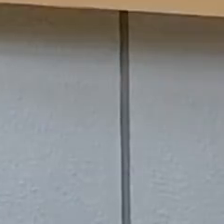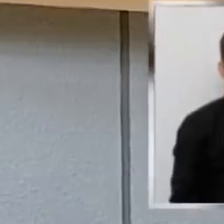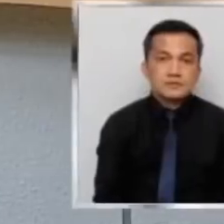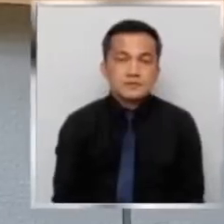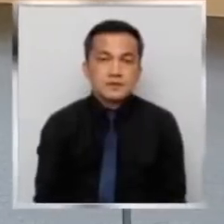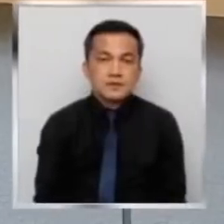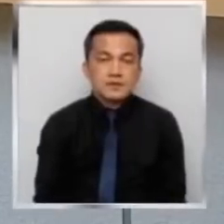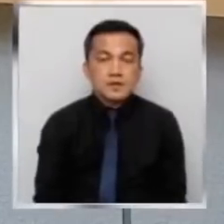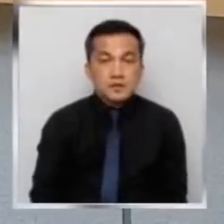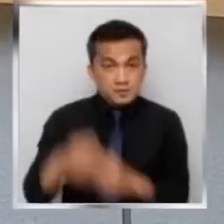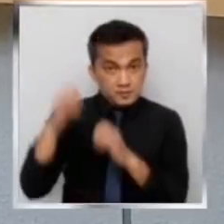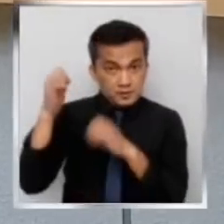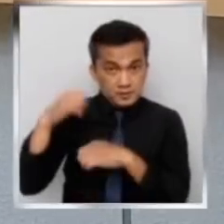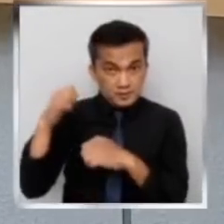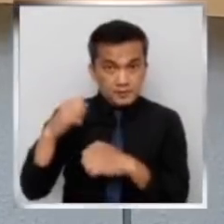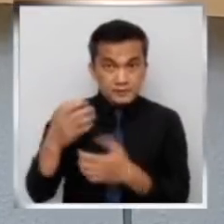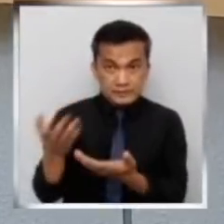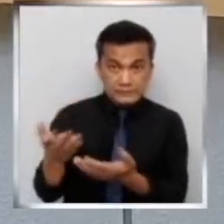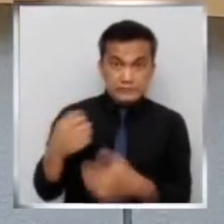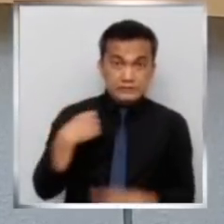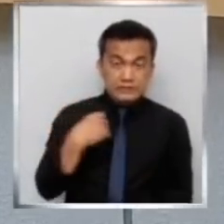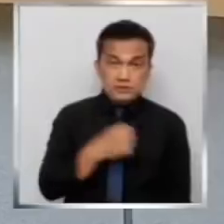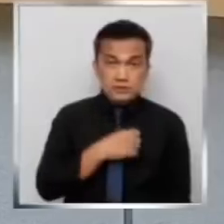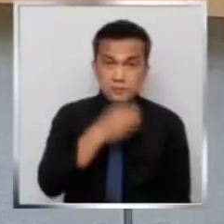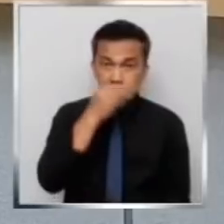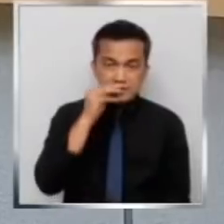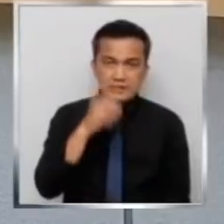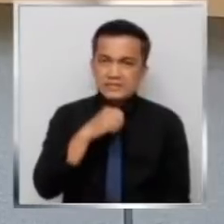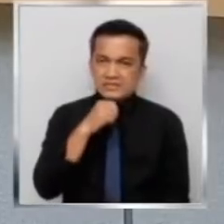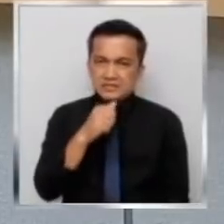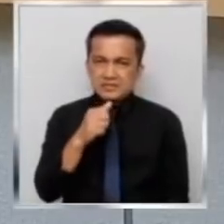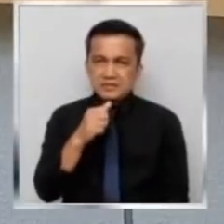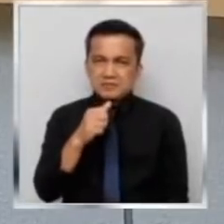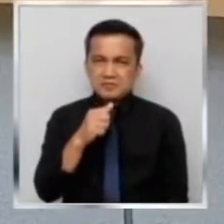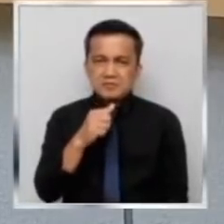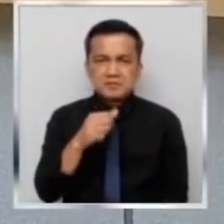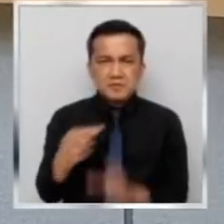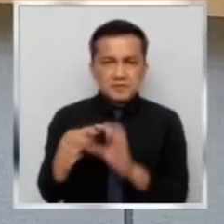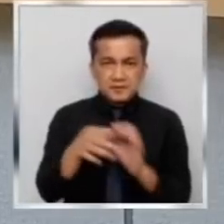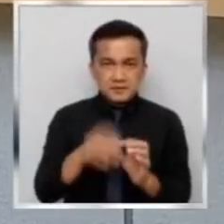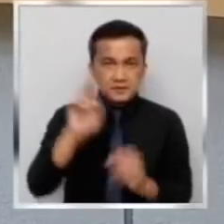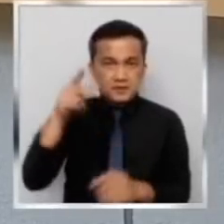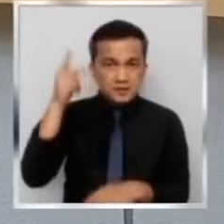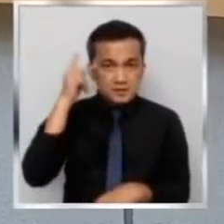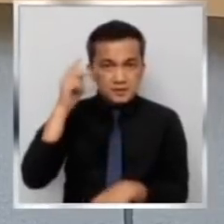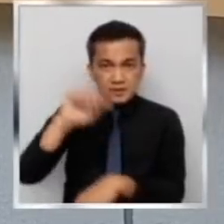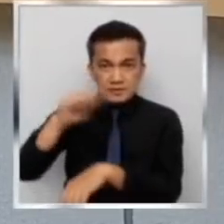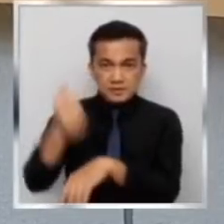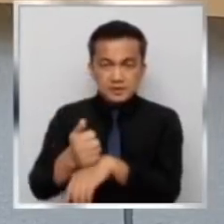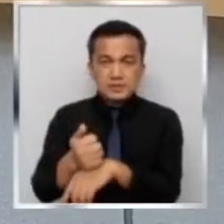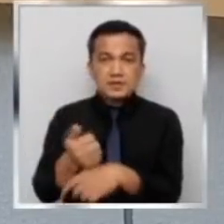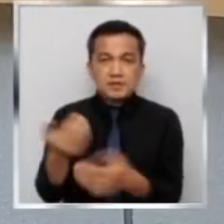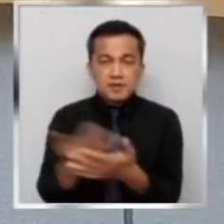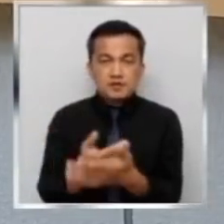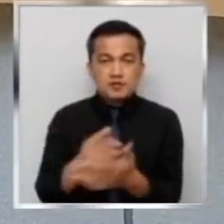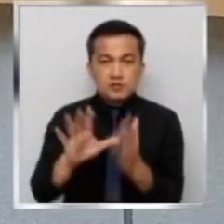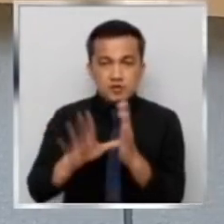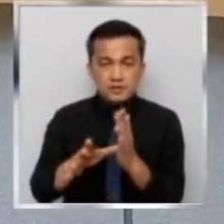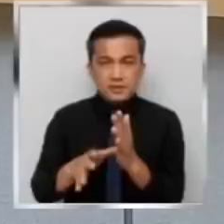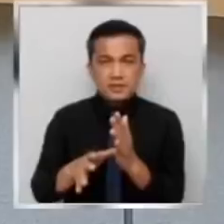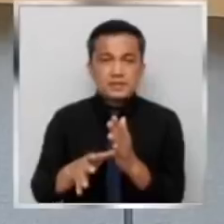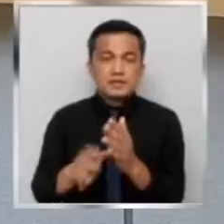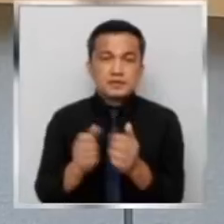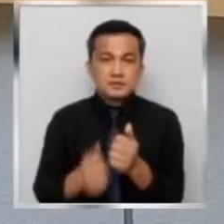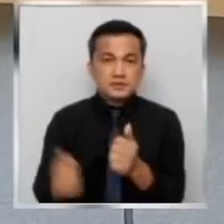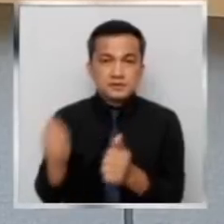Umaasa si Senador Manny Pacquiao na hindi mababahira ng politika ang pagkakatalaga sa bagong Kamala Commissioner at dati niya ring abogado na si